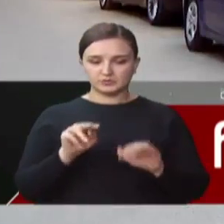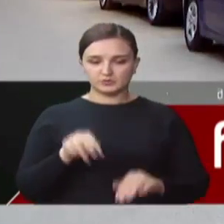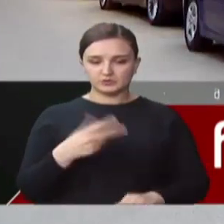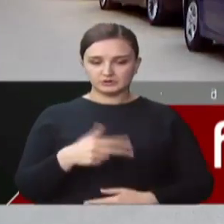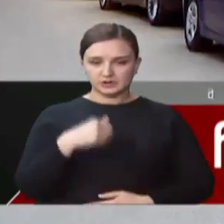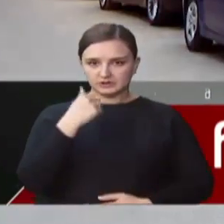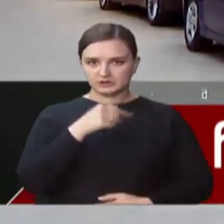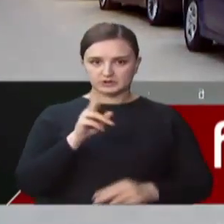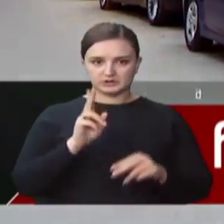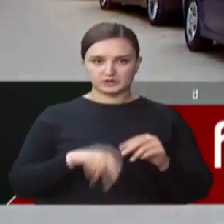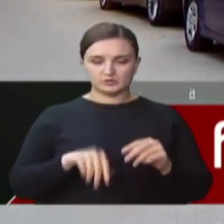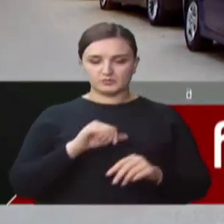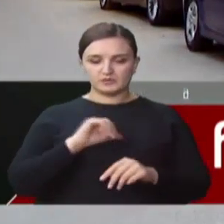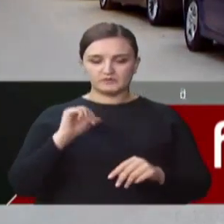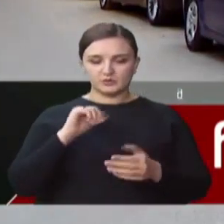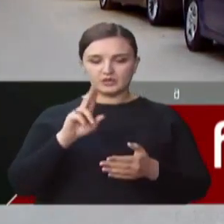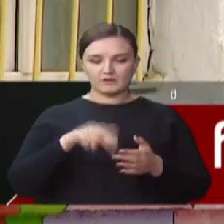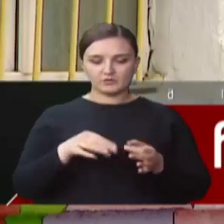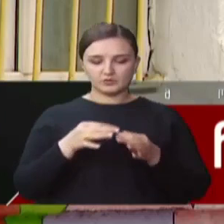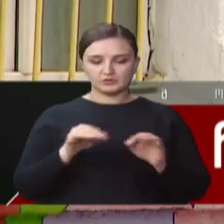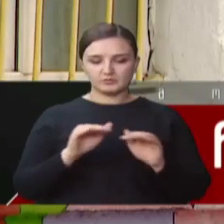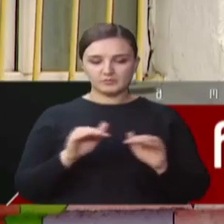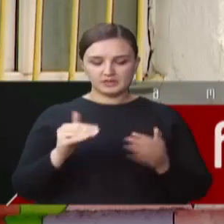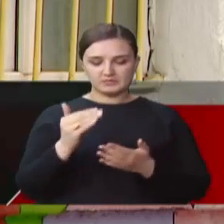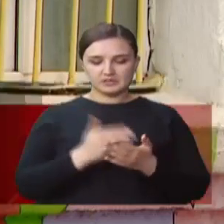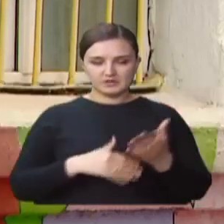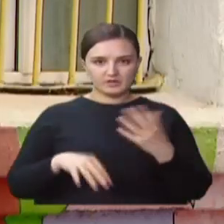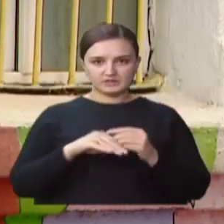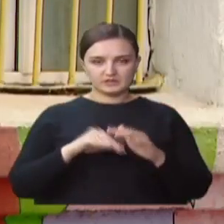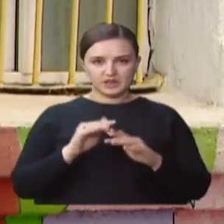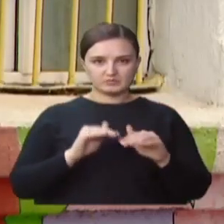2030 წლისთვის დასრულდება. თავად ავტორიზებული ბაღების სია ყველასთვის ხელმისაწვდომი იქნება.